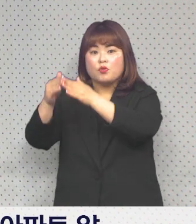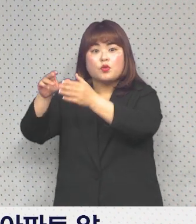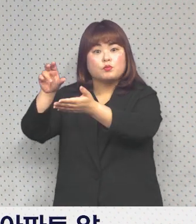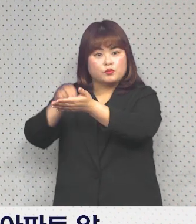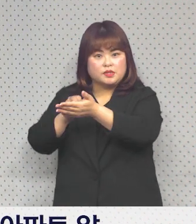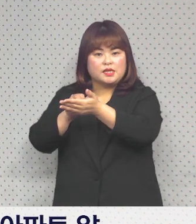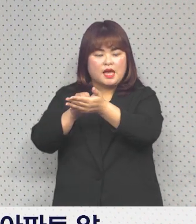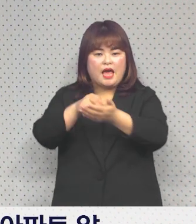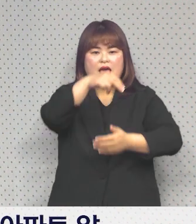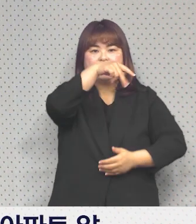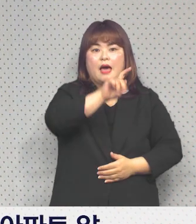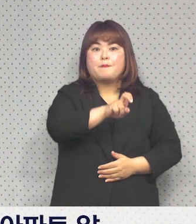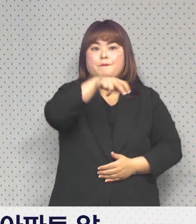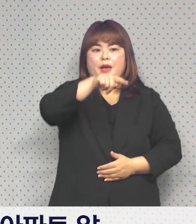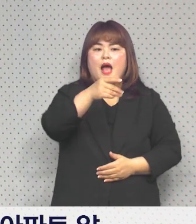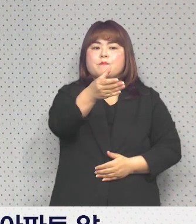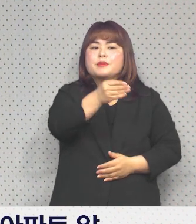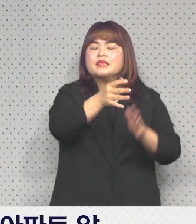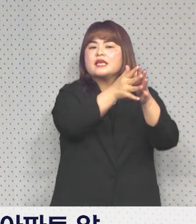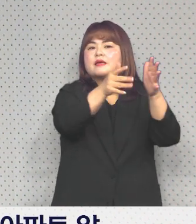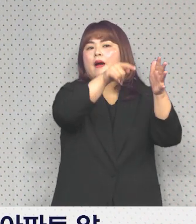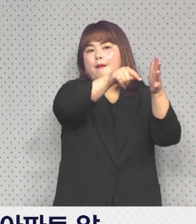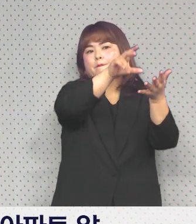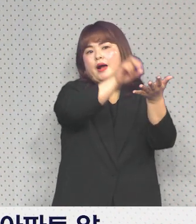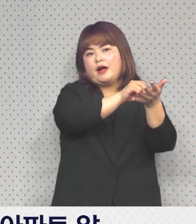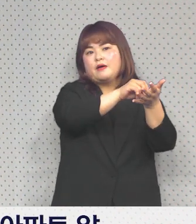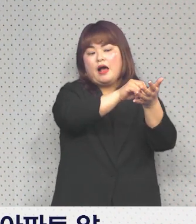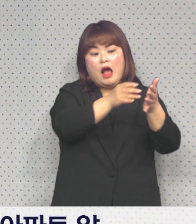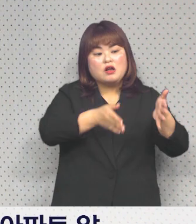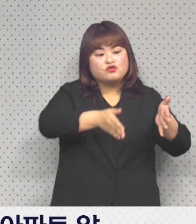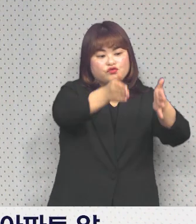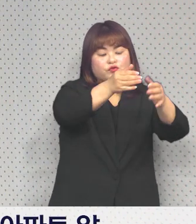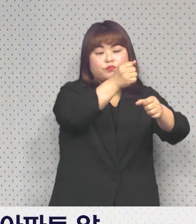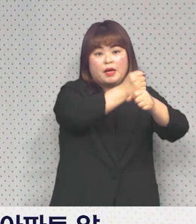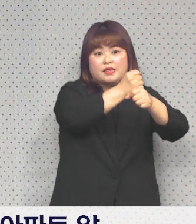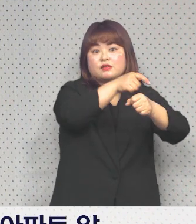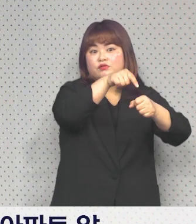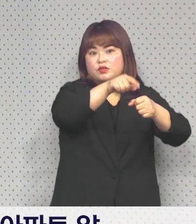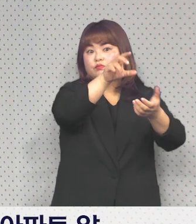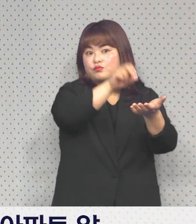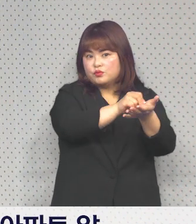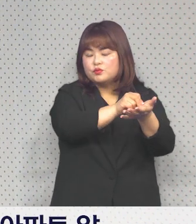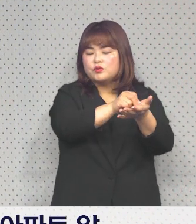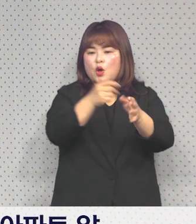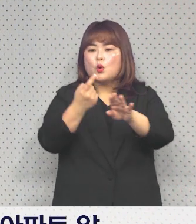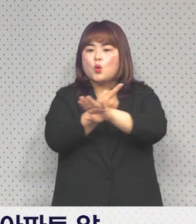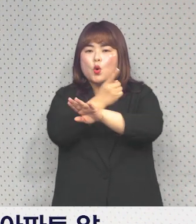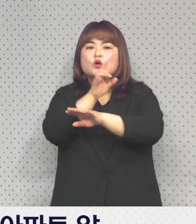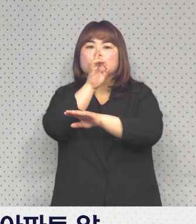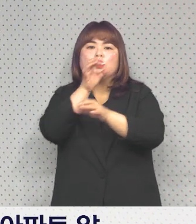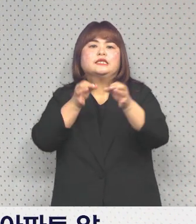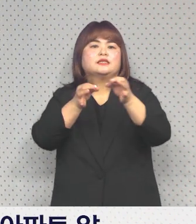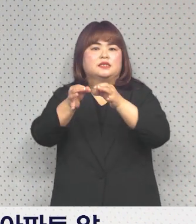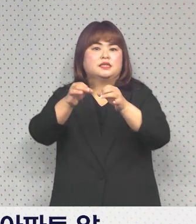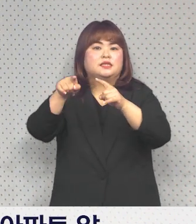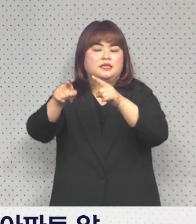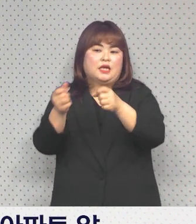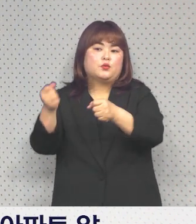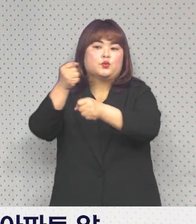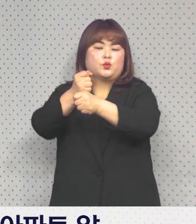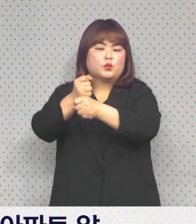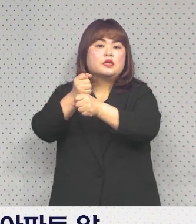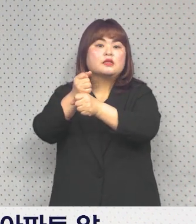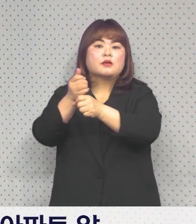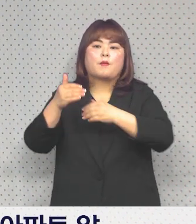문제, 삼가지구 민간 임대 아파트 앞 진출입로 문제, 우리 중앙동 중앙시장